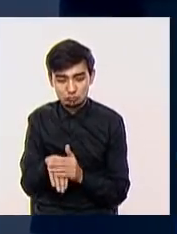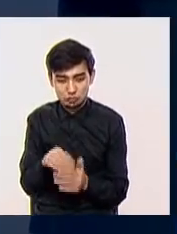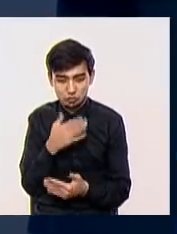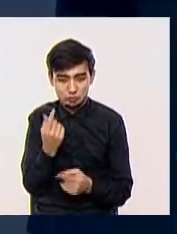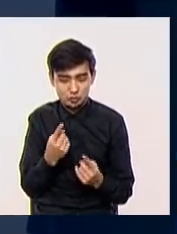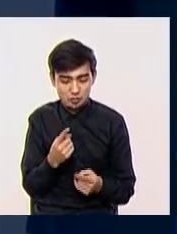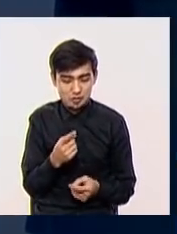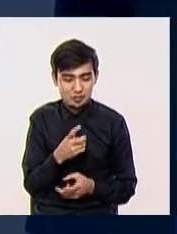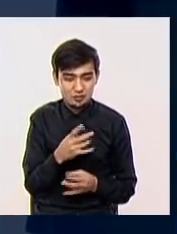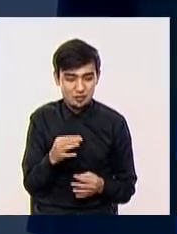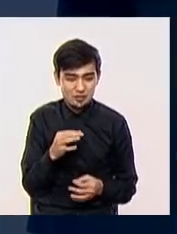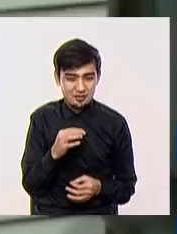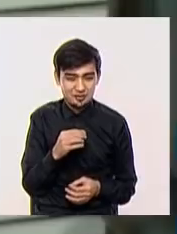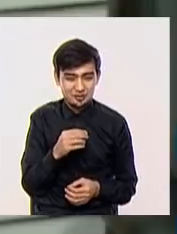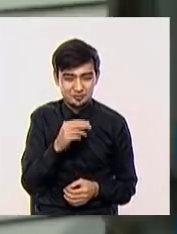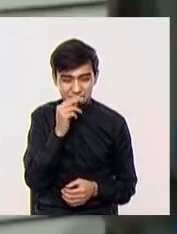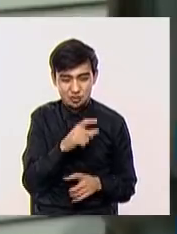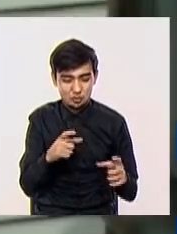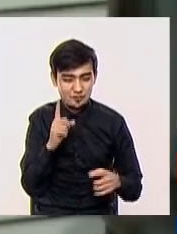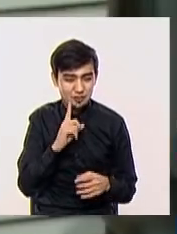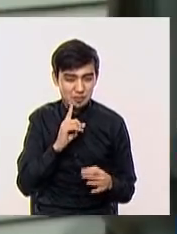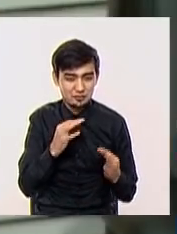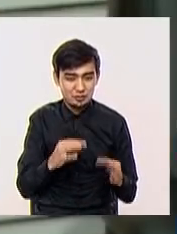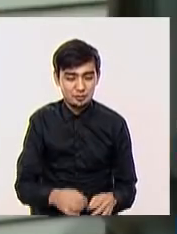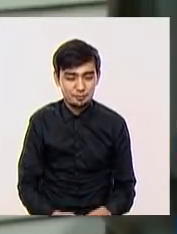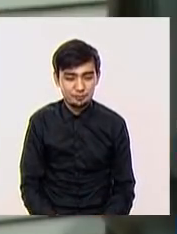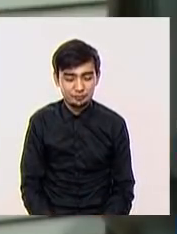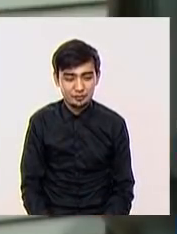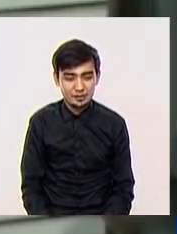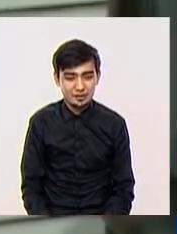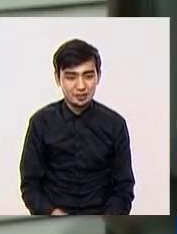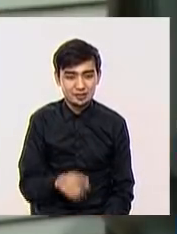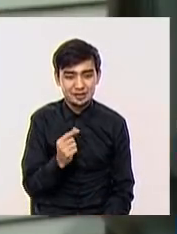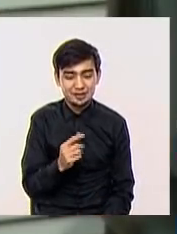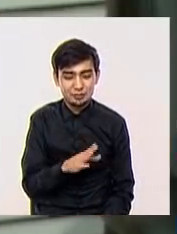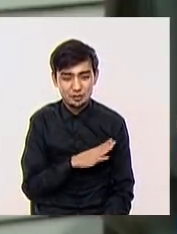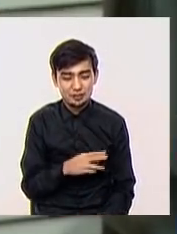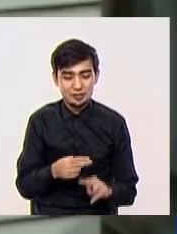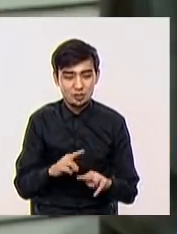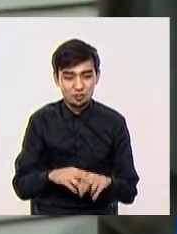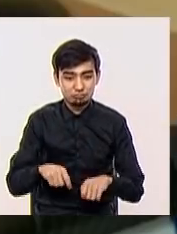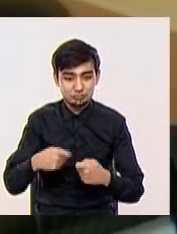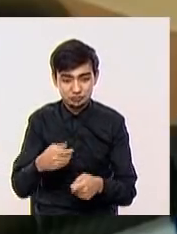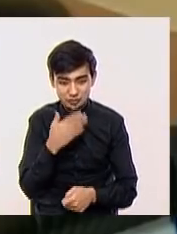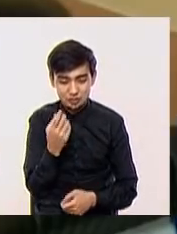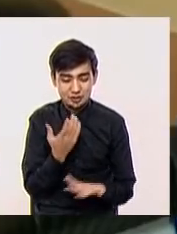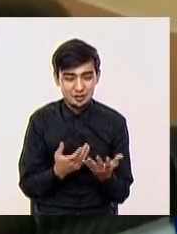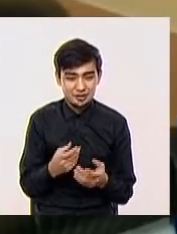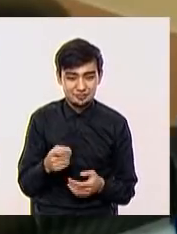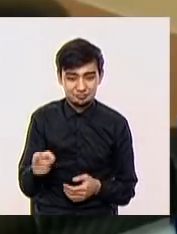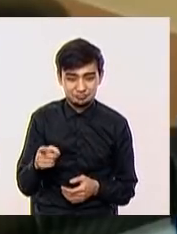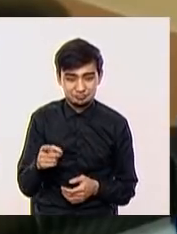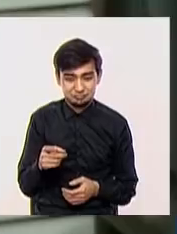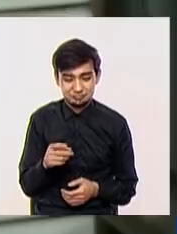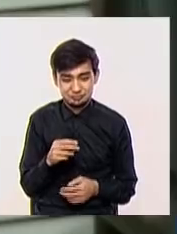Подозреваемые пока на свободе. Эти деньги были, которые они не дали, не выдали недееспособным лицам,